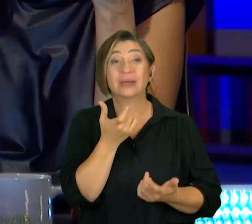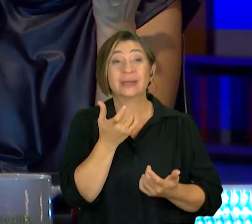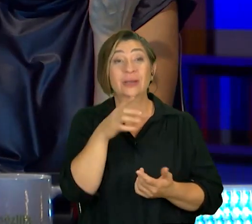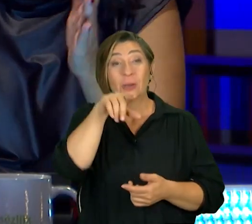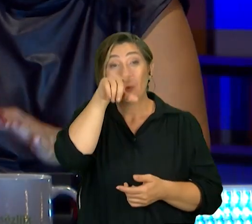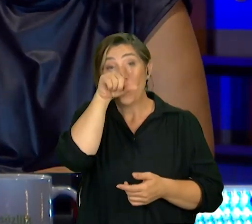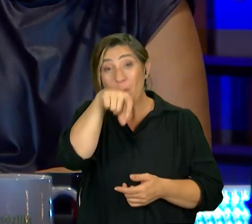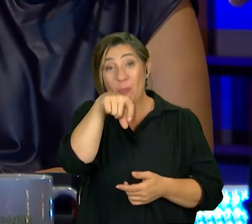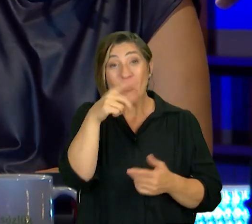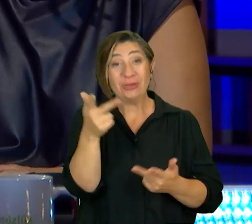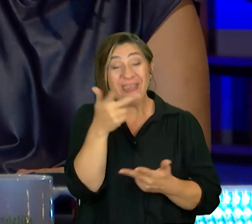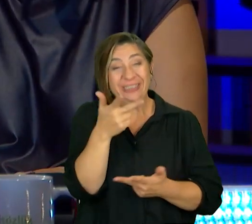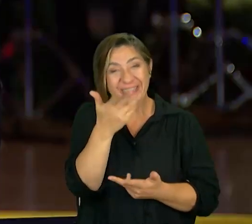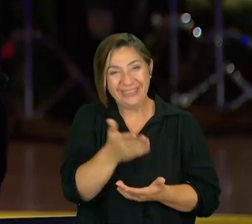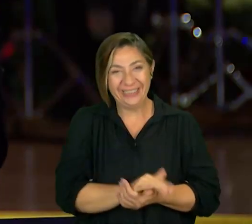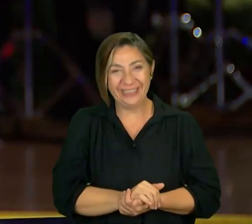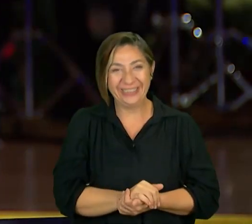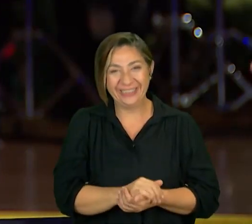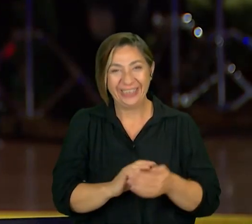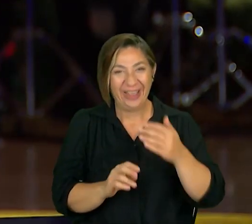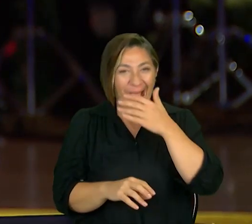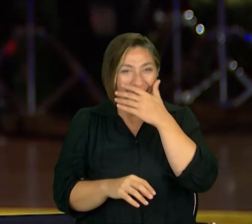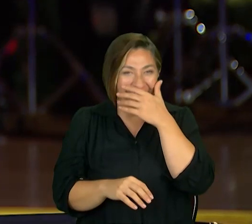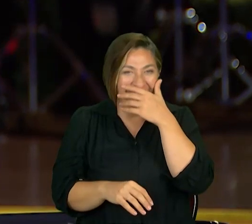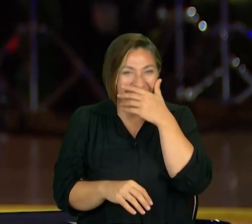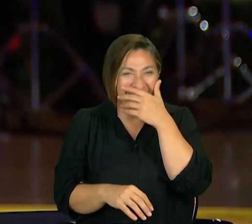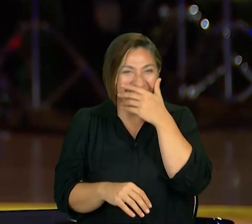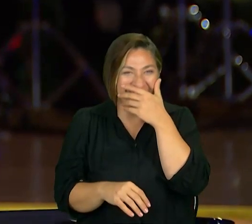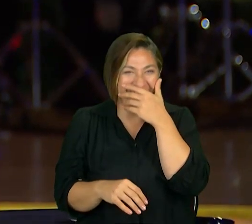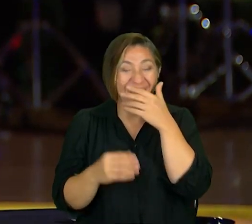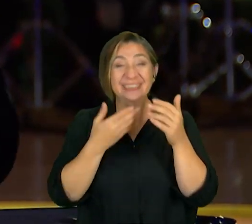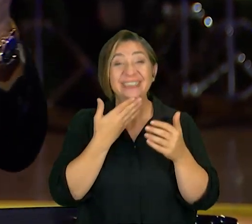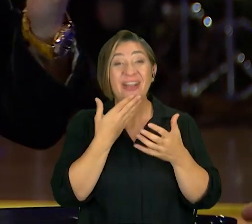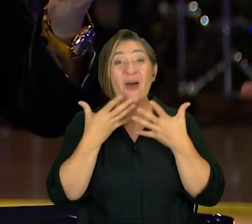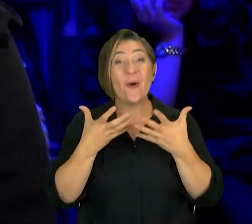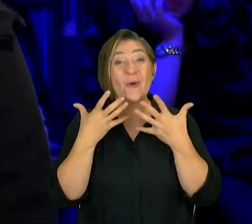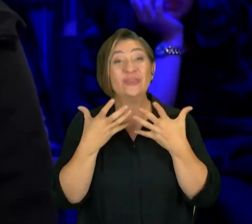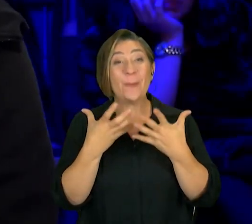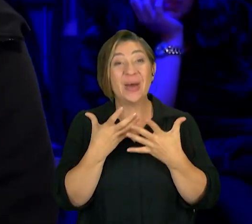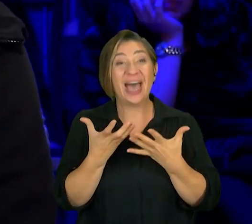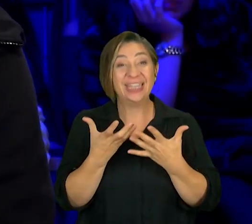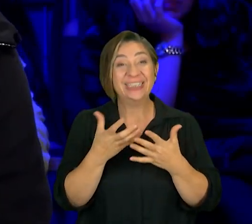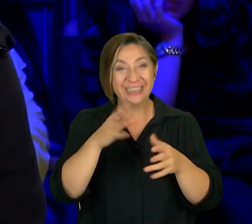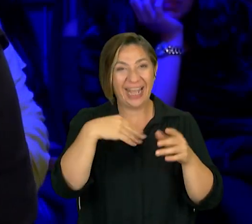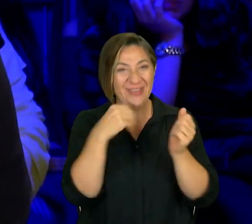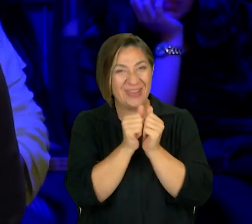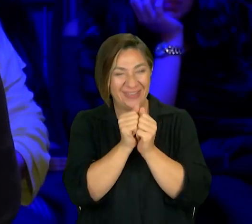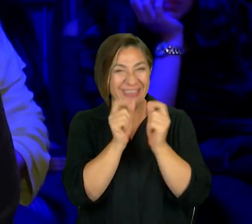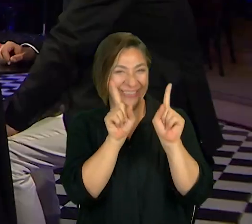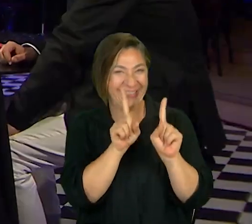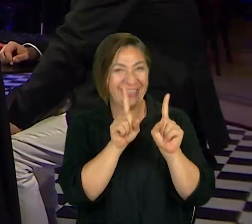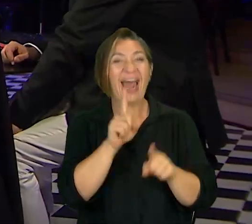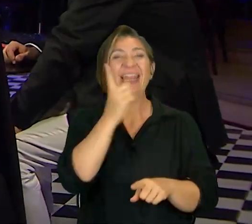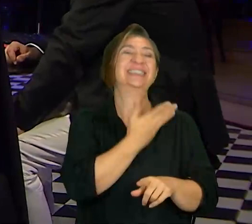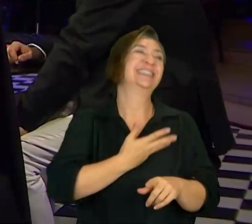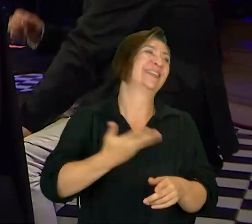tabii ki. Şöyle bir burnu var. Bugüne kadar dikkat etme. Kocaman bir çenesi var. Yani bu yan kadar çene. Yan yana duralım mı? Ya